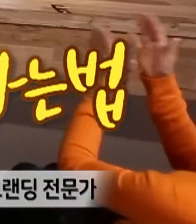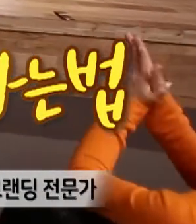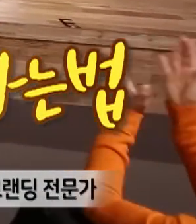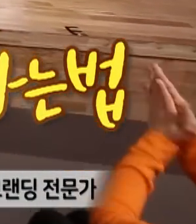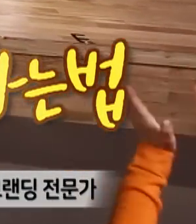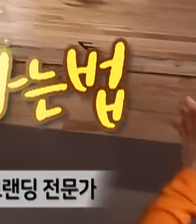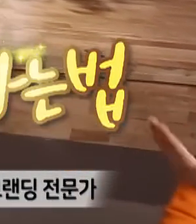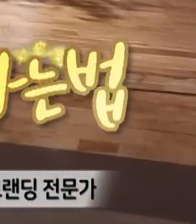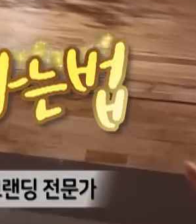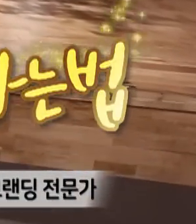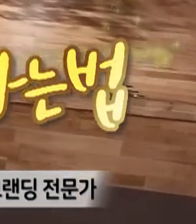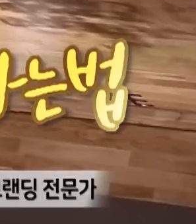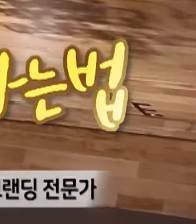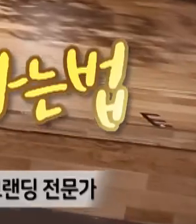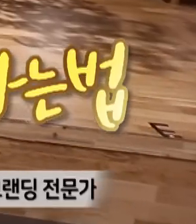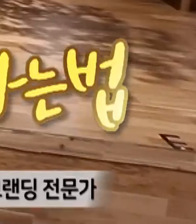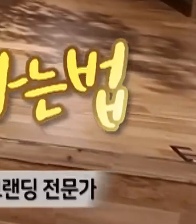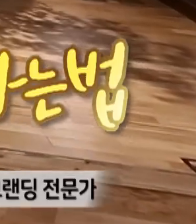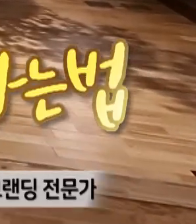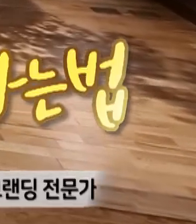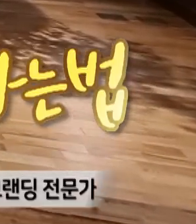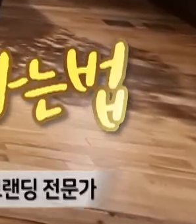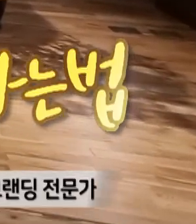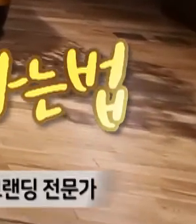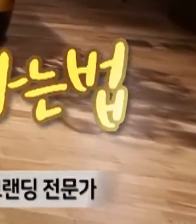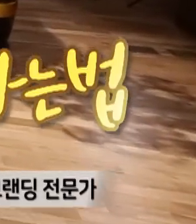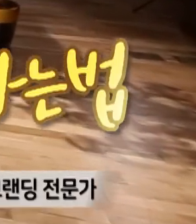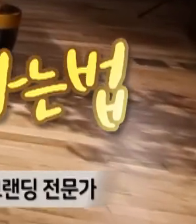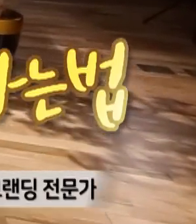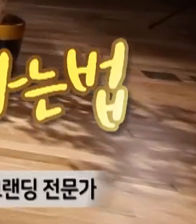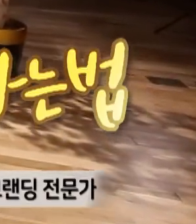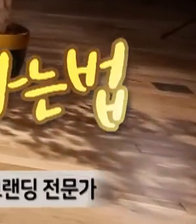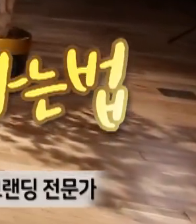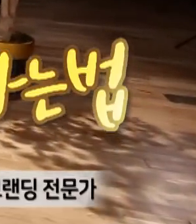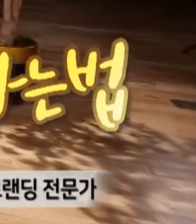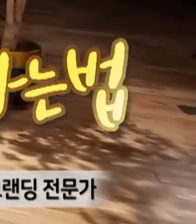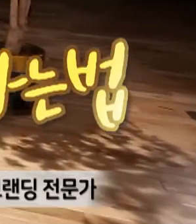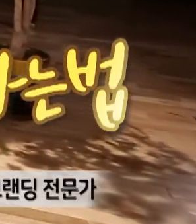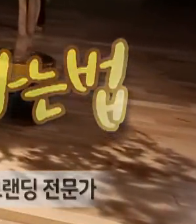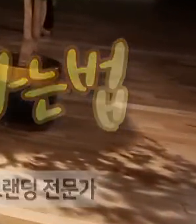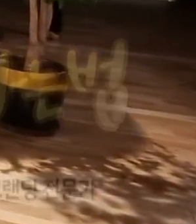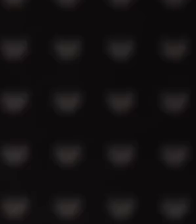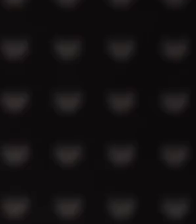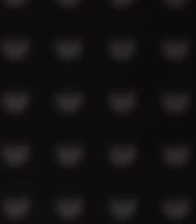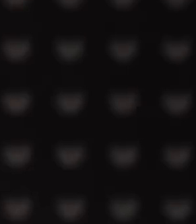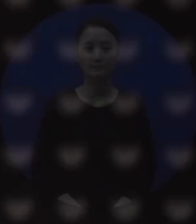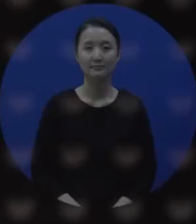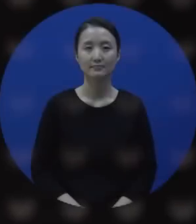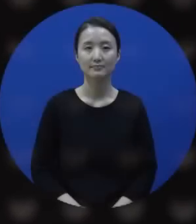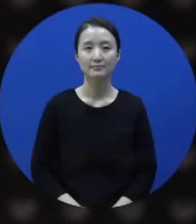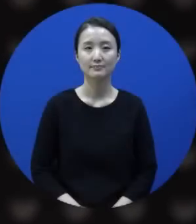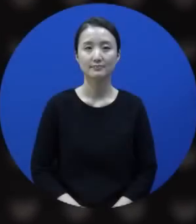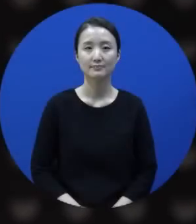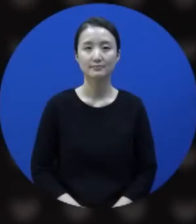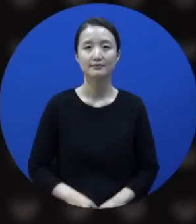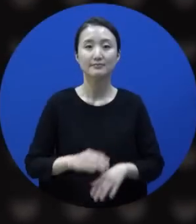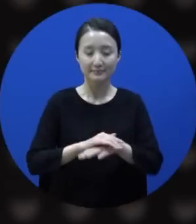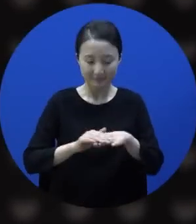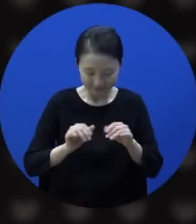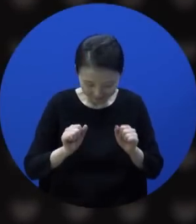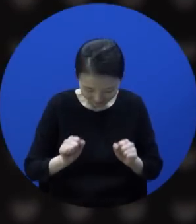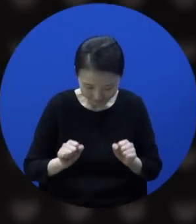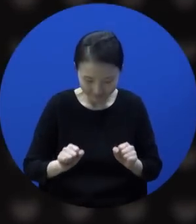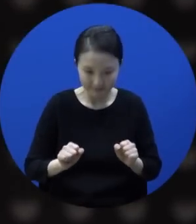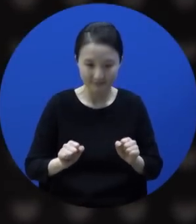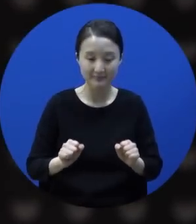박승희 씨가 1인 미디어 시대의 온전한 나로 사는 법에 대한 주제로 강의를 하기 위해 무대 위에 서 있습니다. 안녕하세요.